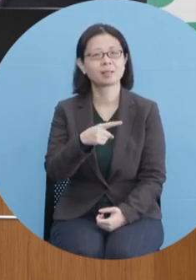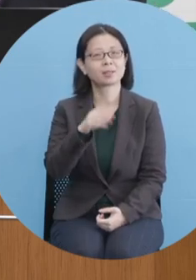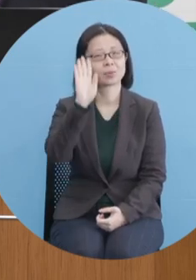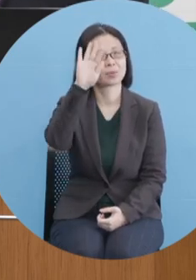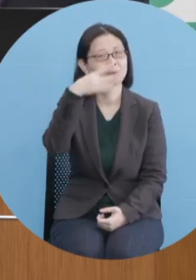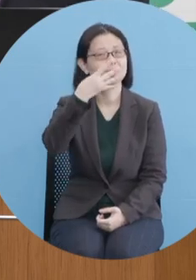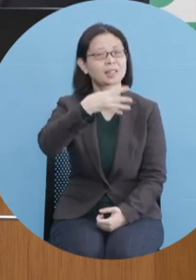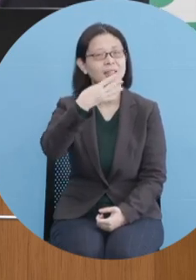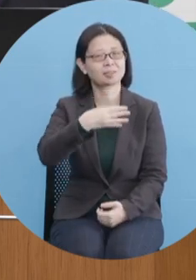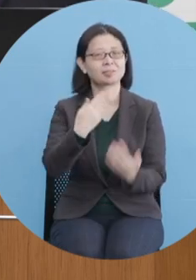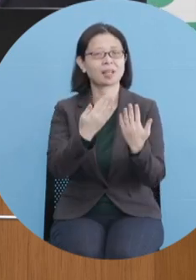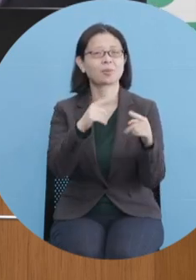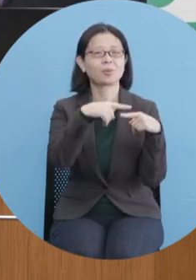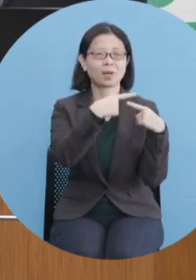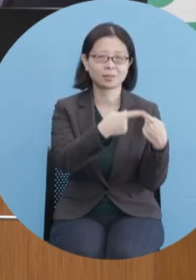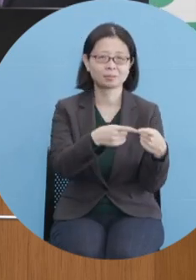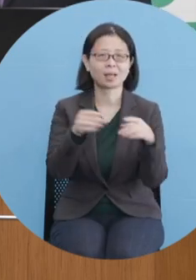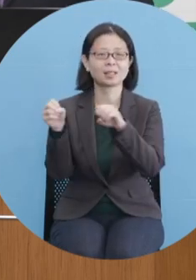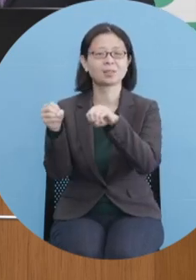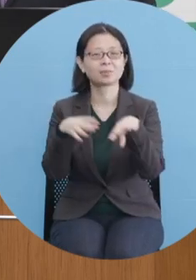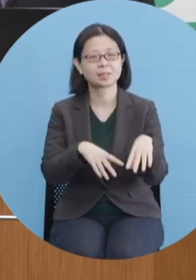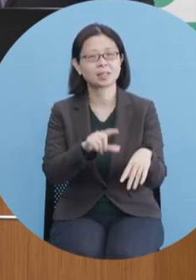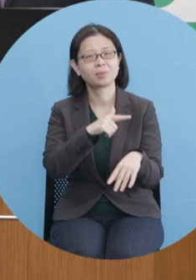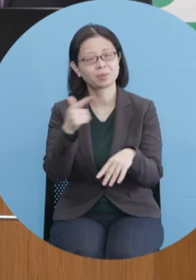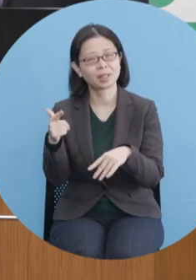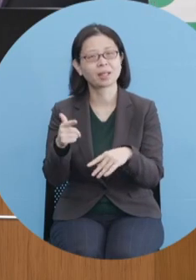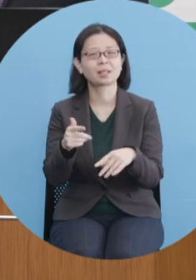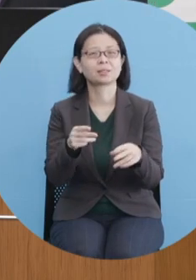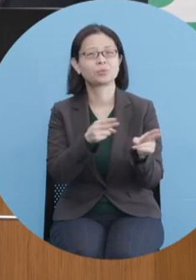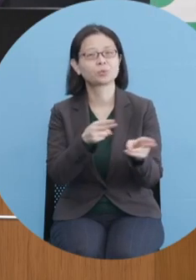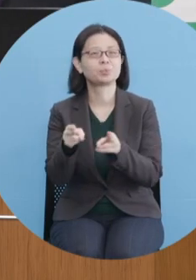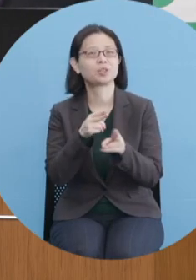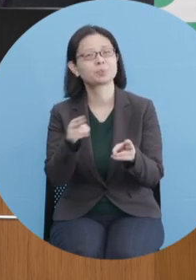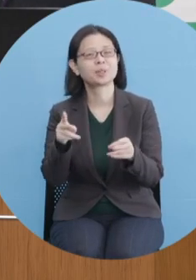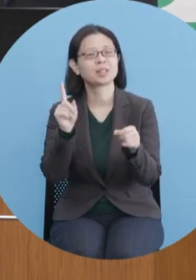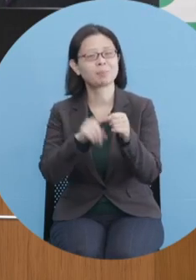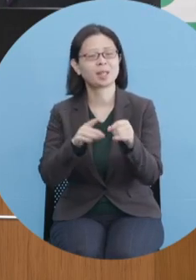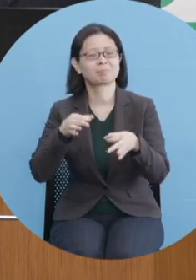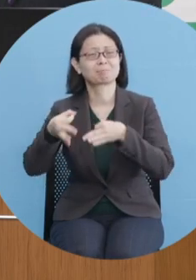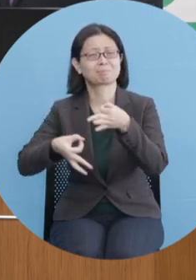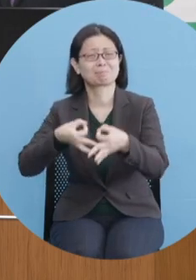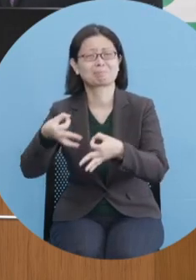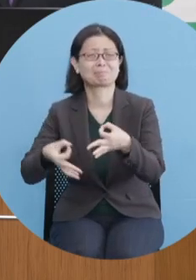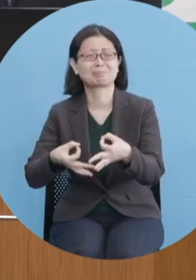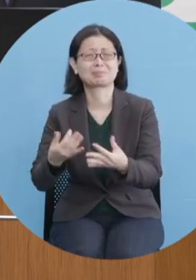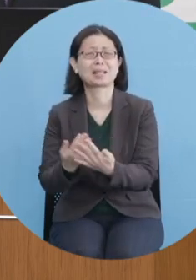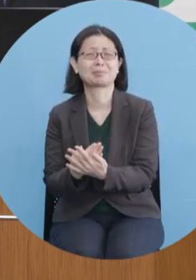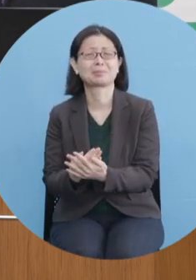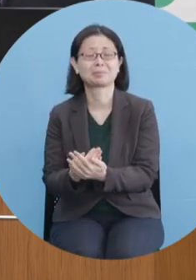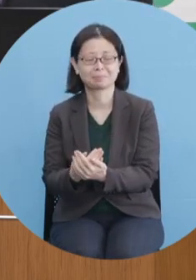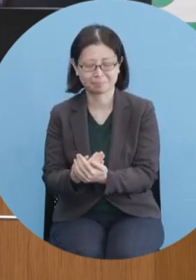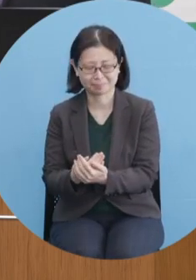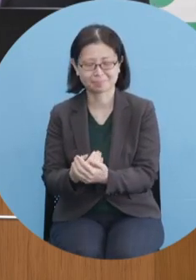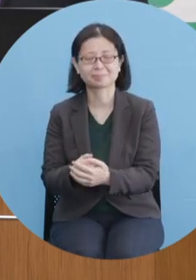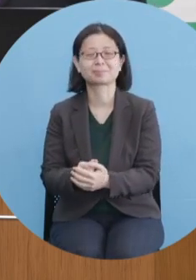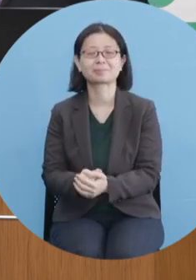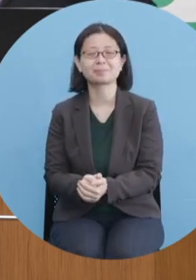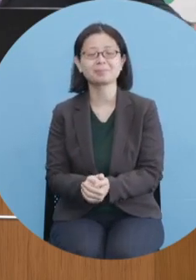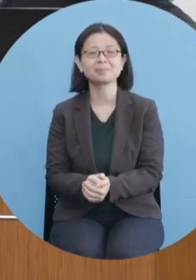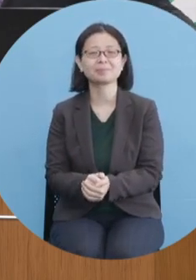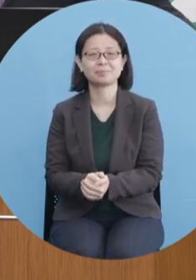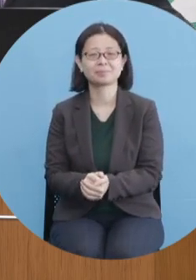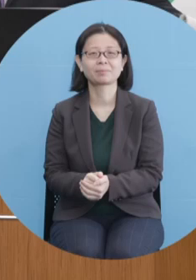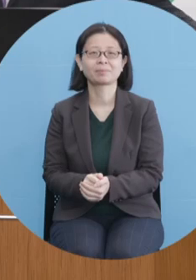あ時期でもありますしまあるいは引っ越しといった新しい生活のためには何かと失費が重なる時期でえ